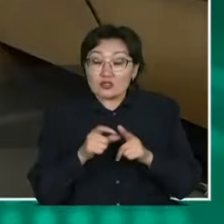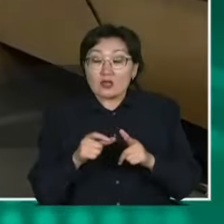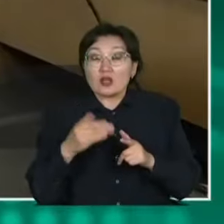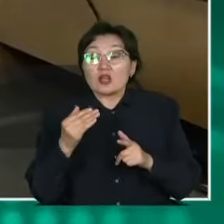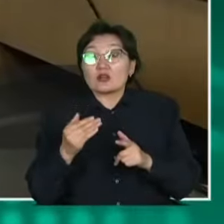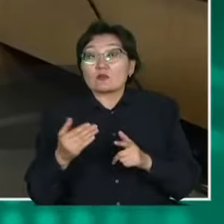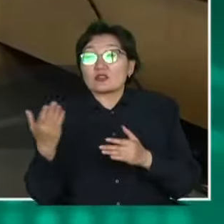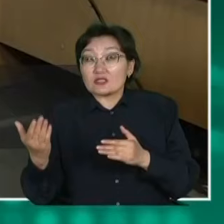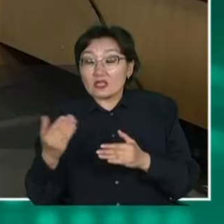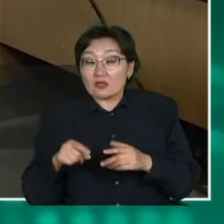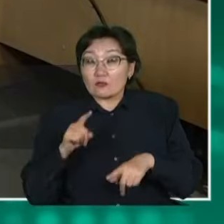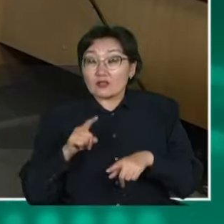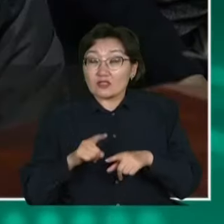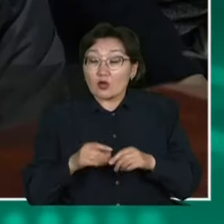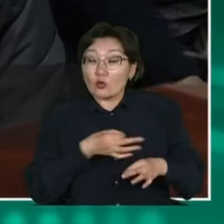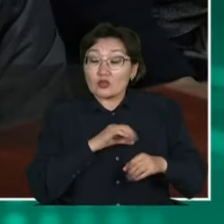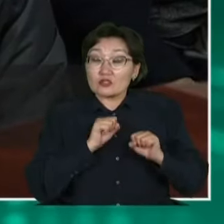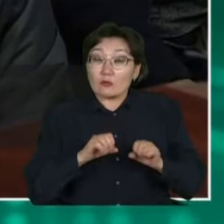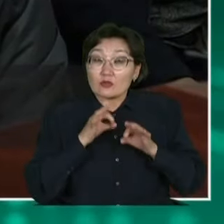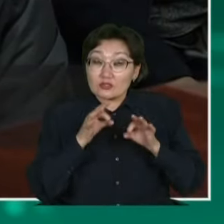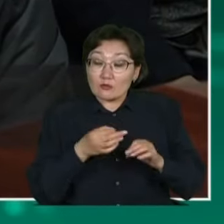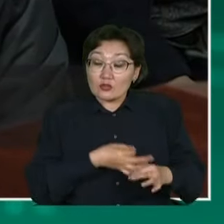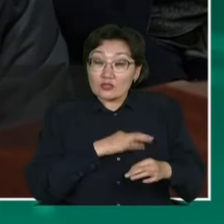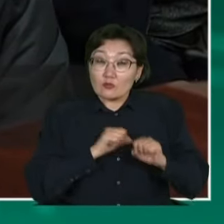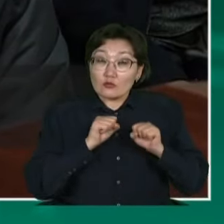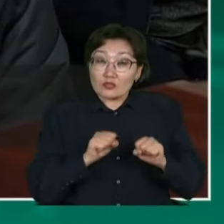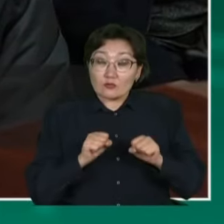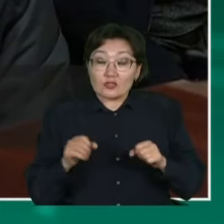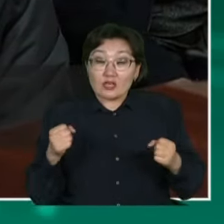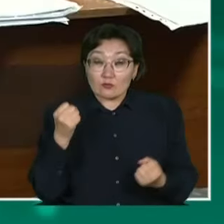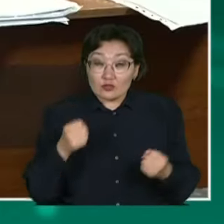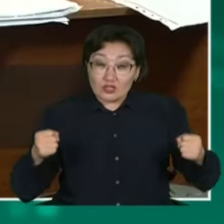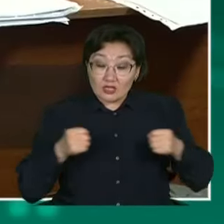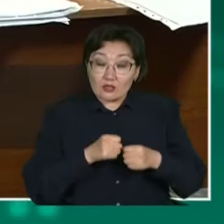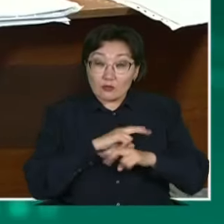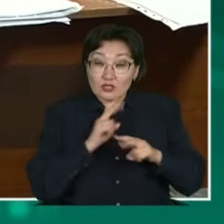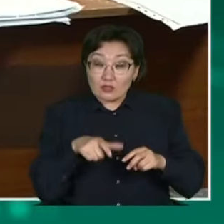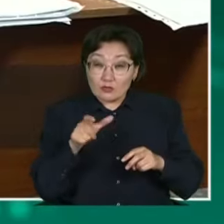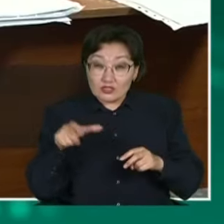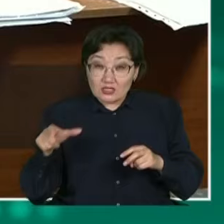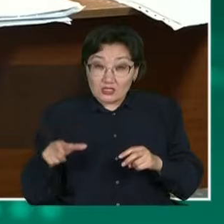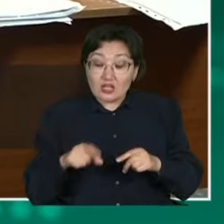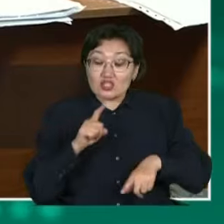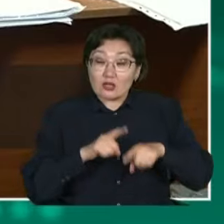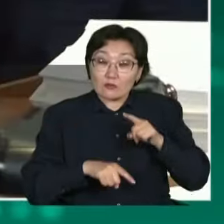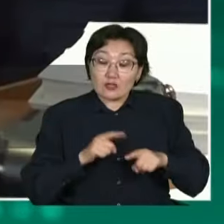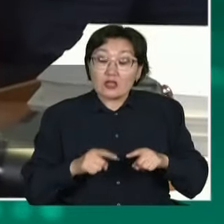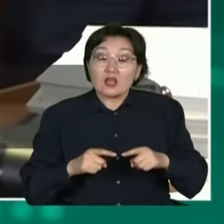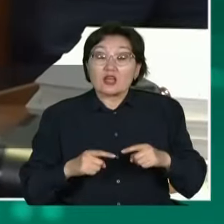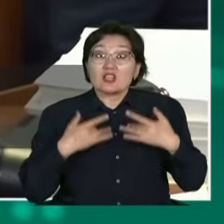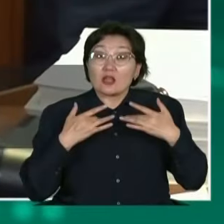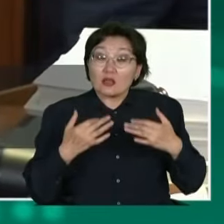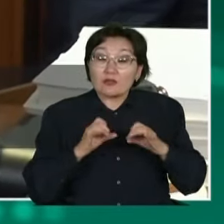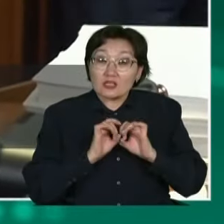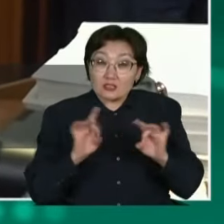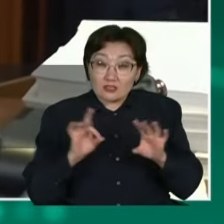жәбірленуші тараптың қорғаушысына берілді. Заңгер бұл жолы жантүршігерлік көлік апатында көз жұмған азаматтардың жақындарының талаптарын жіпке тізіп